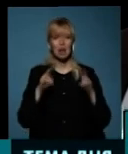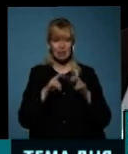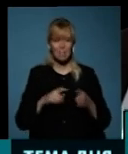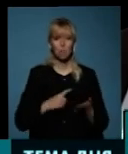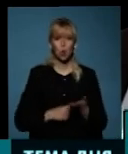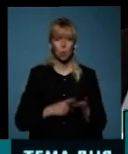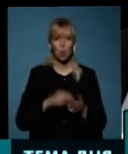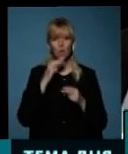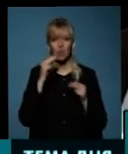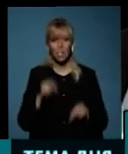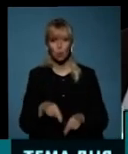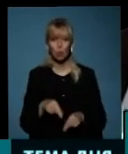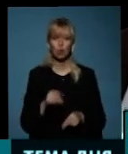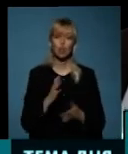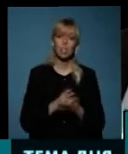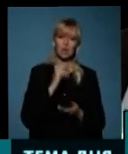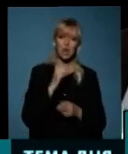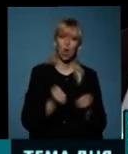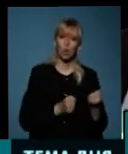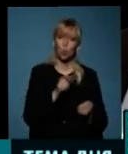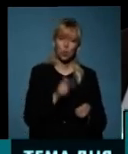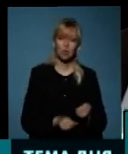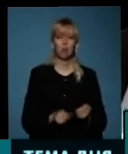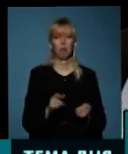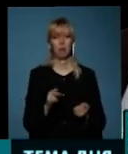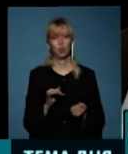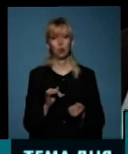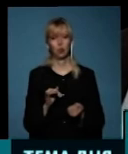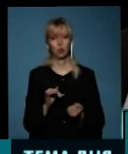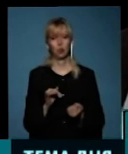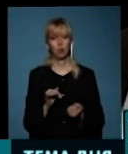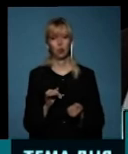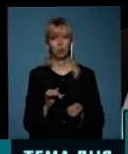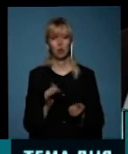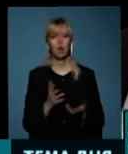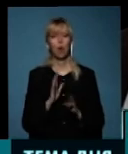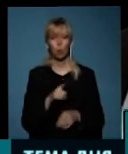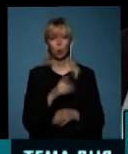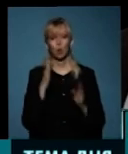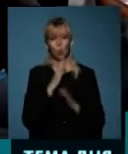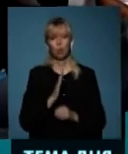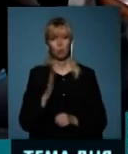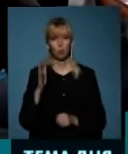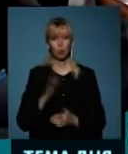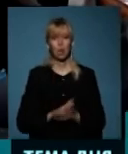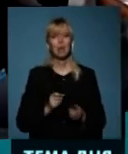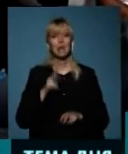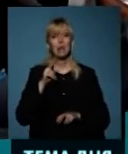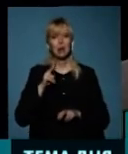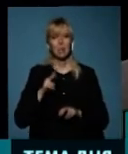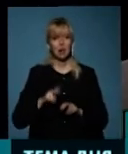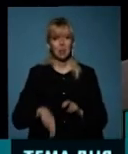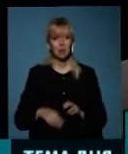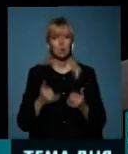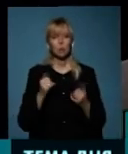доведе вже вино, чи є вина водія, яка буде його доля подальша. На завершення, загалом, як